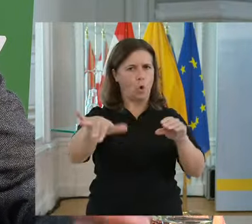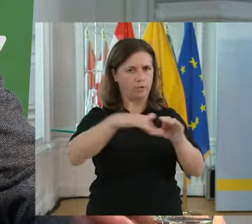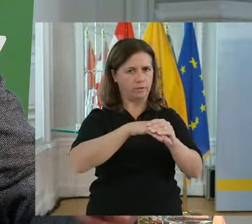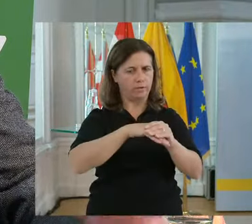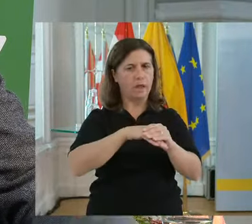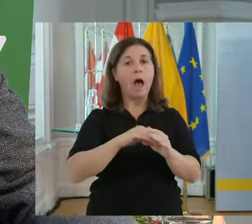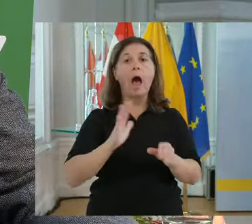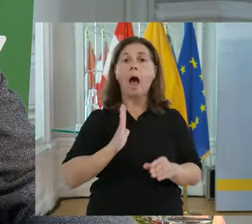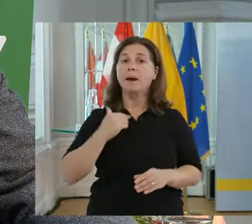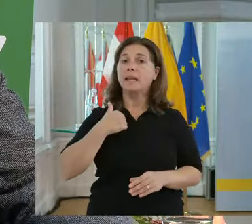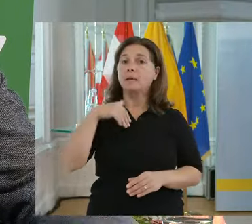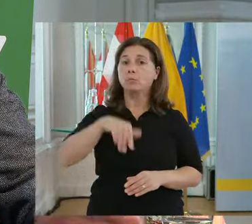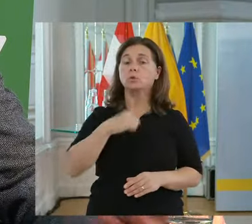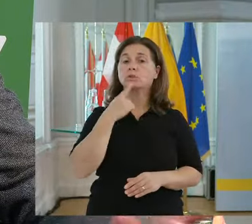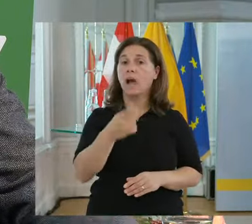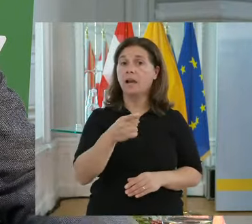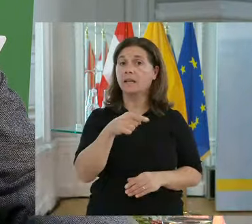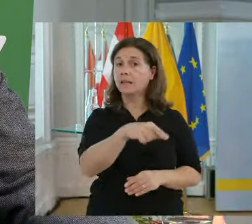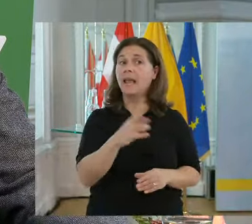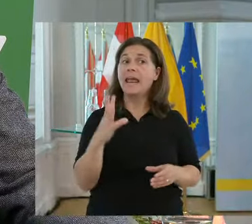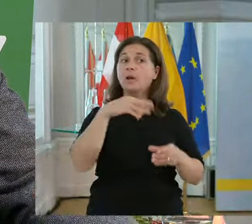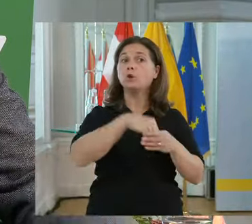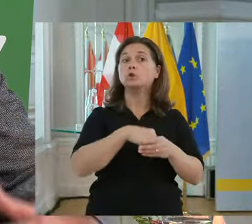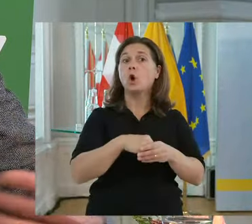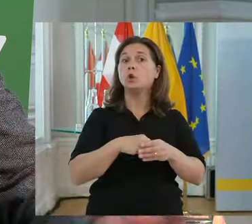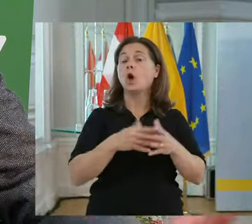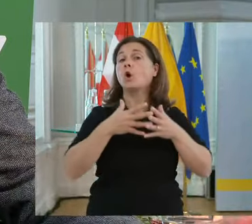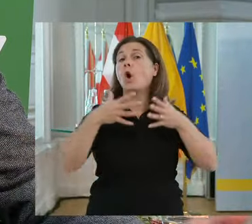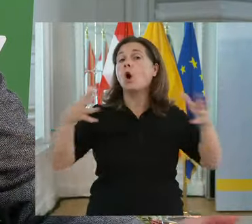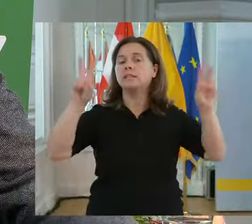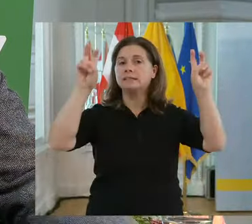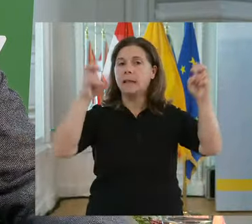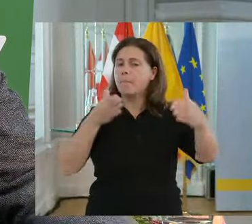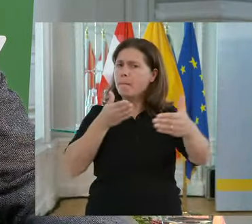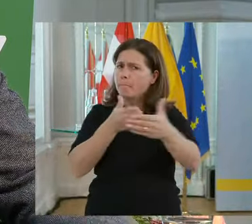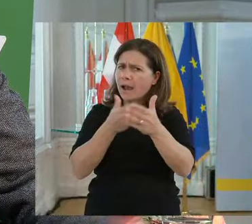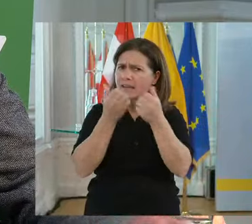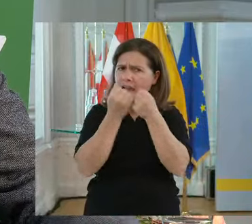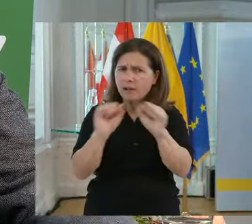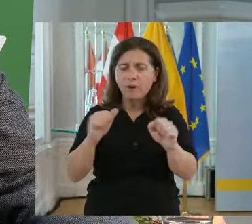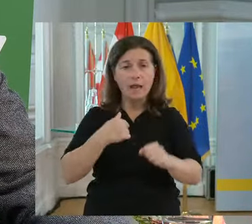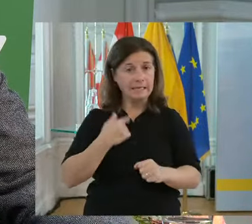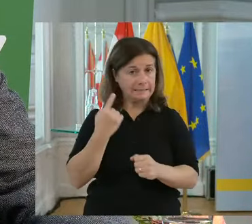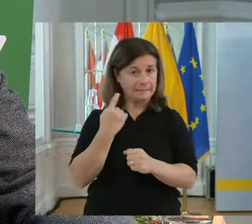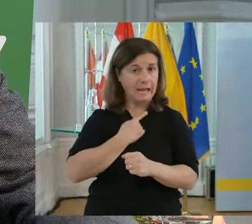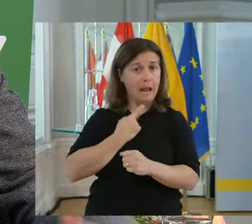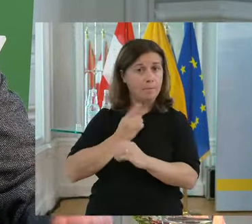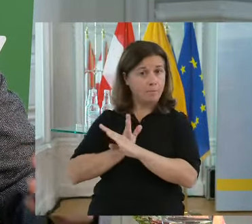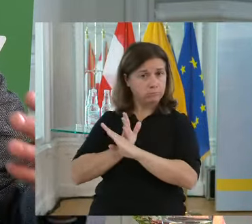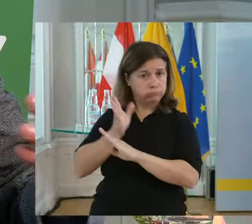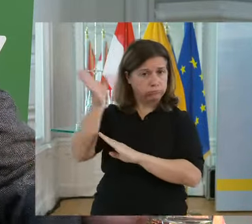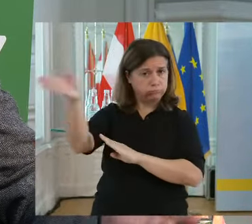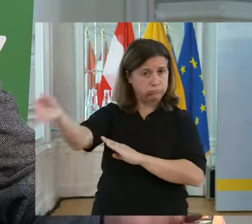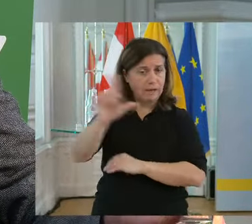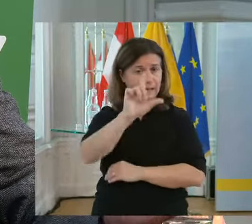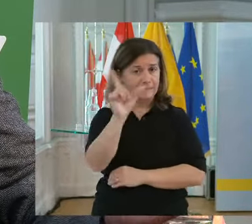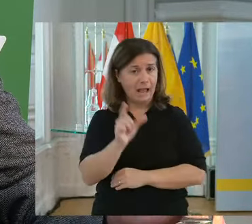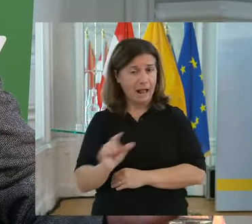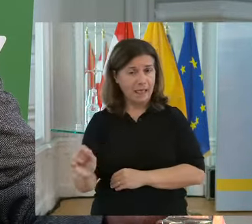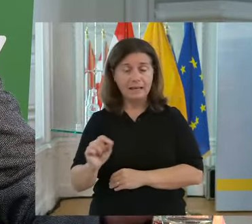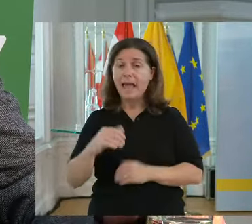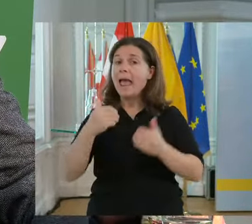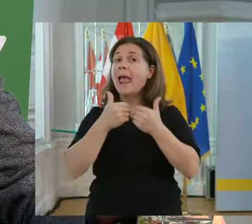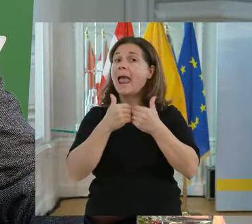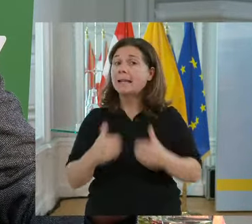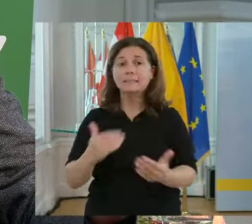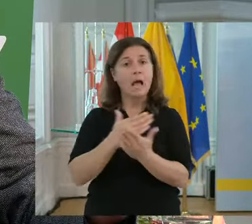Aber ich muss sagen, da wird wirklich Inklusion groß geschrieben. Es ist barrierefrei. Ich habe mir das selber angeschaut. Es ist eine eigene Abteilung